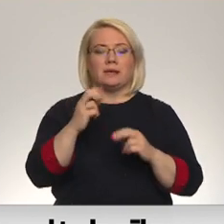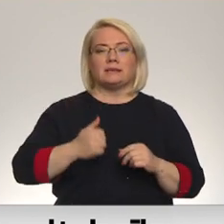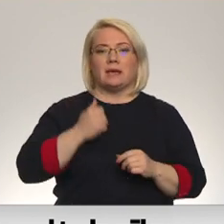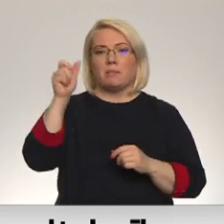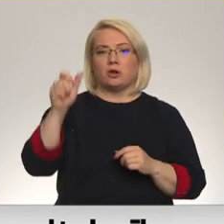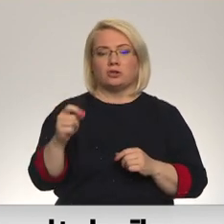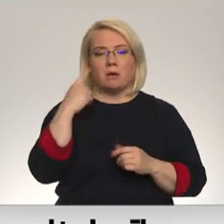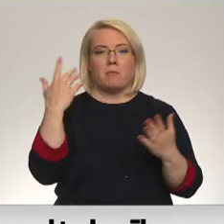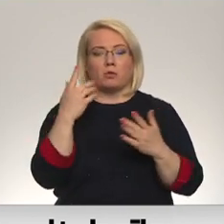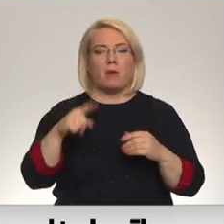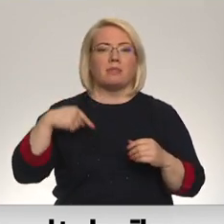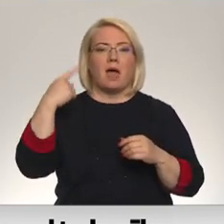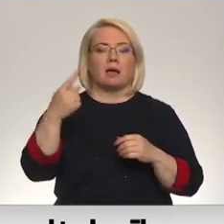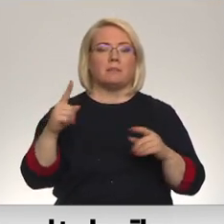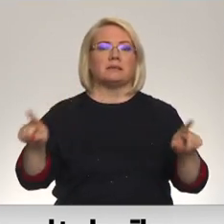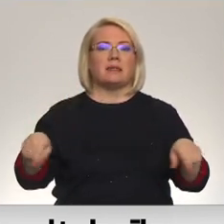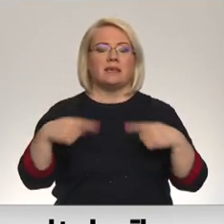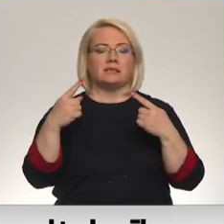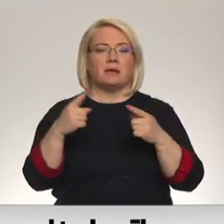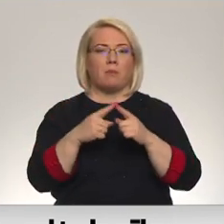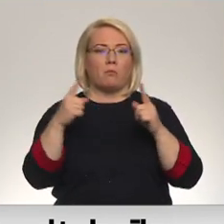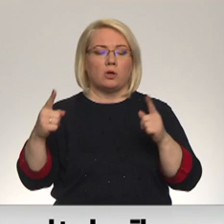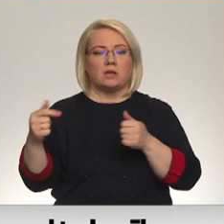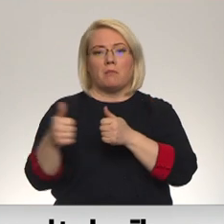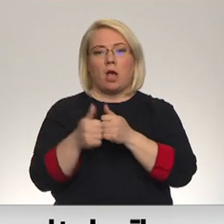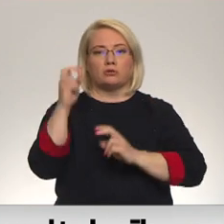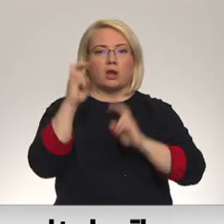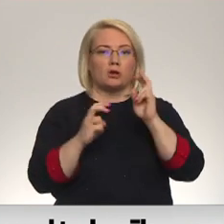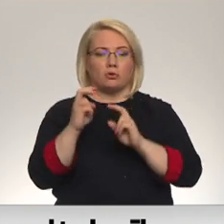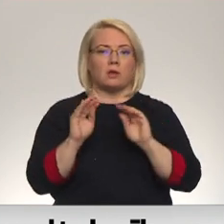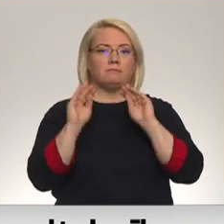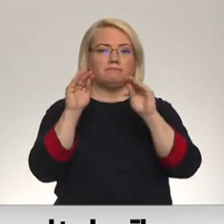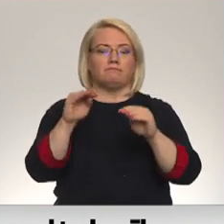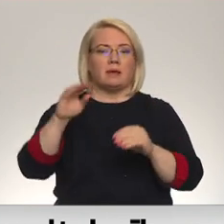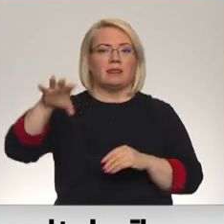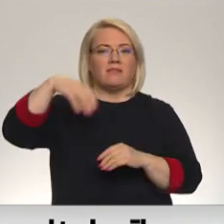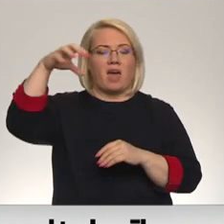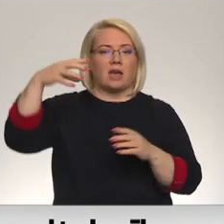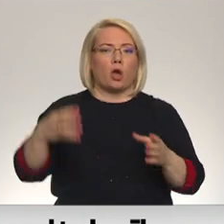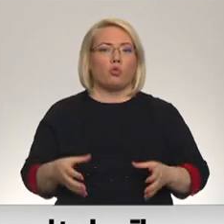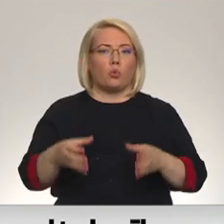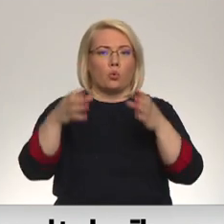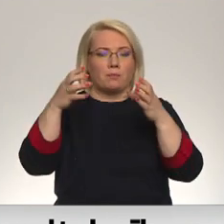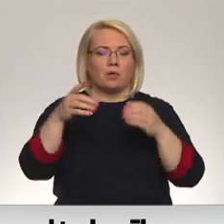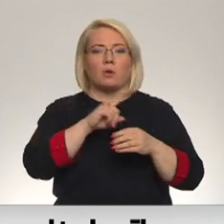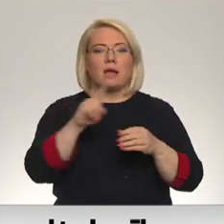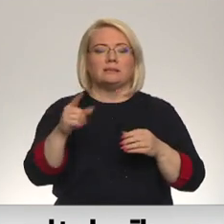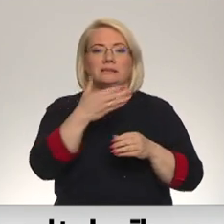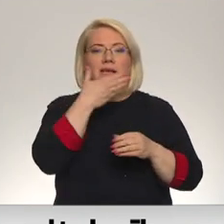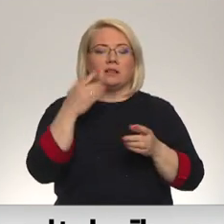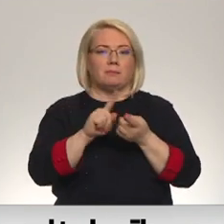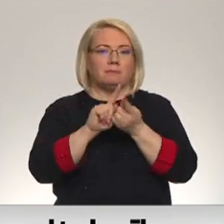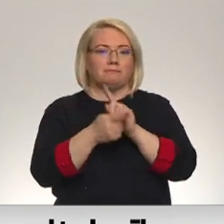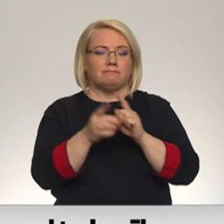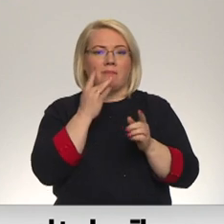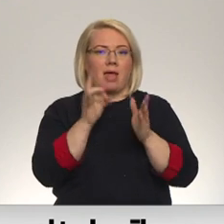ir arī nākamais attīstības posms. Blakus ražotnē plānots uzstādīt tvaika turbīnu, kas siltuma pārvērš